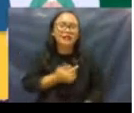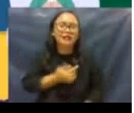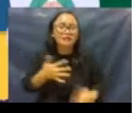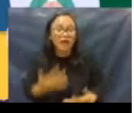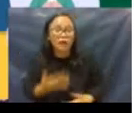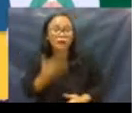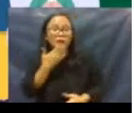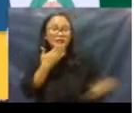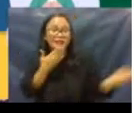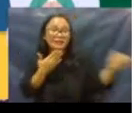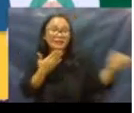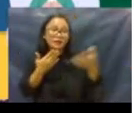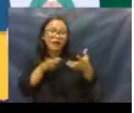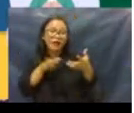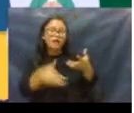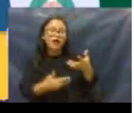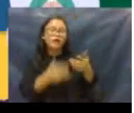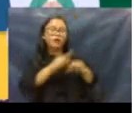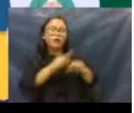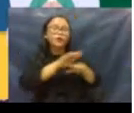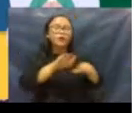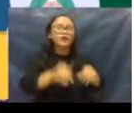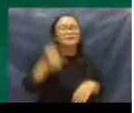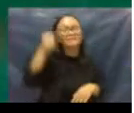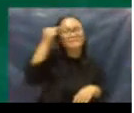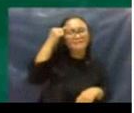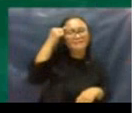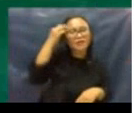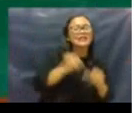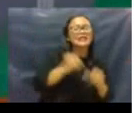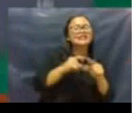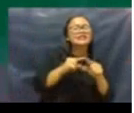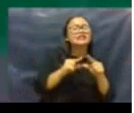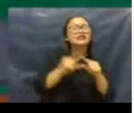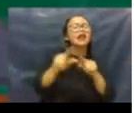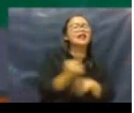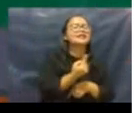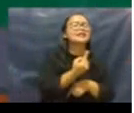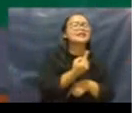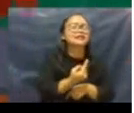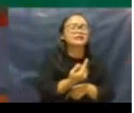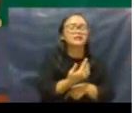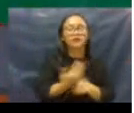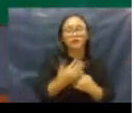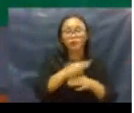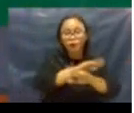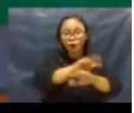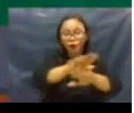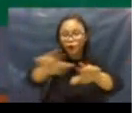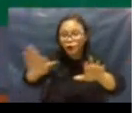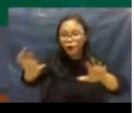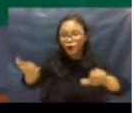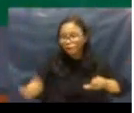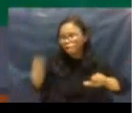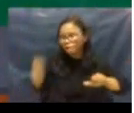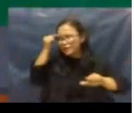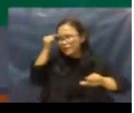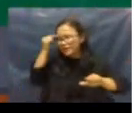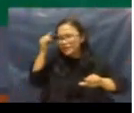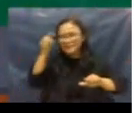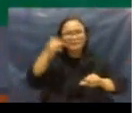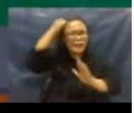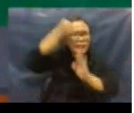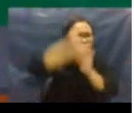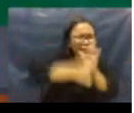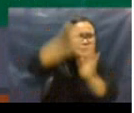adalah murid-murid yang punya pendapat original. Semakin sering murid-murid berpikir kritis tentang banyak hal, mereka